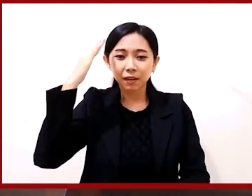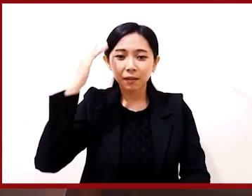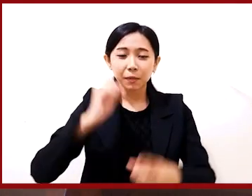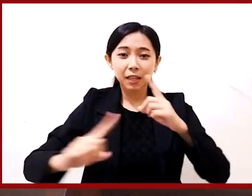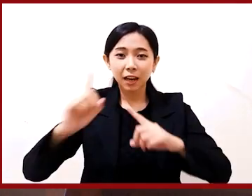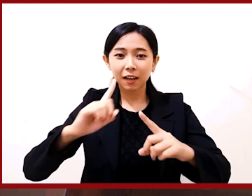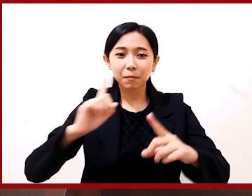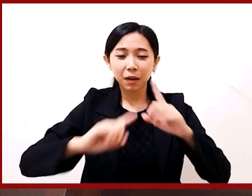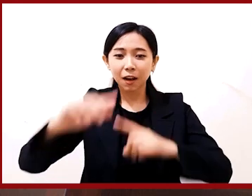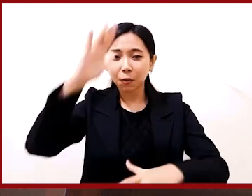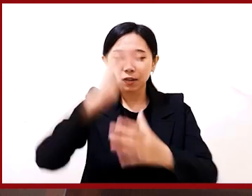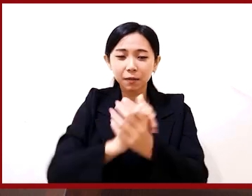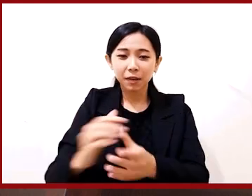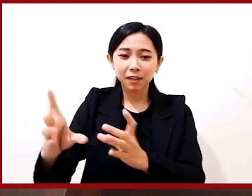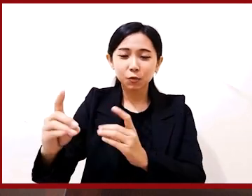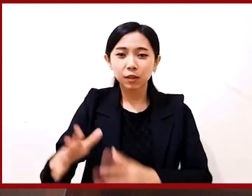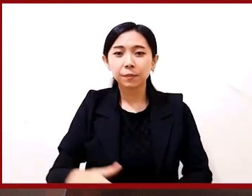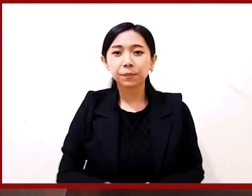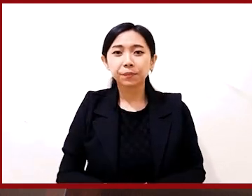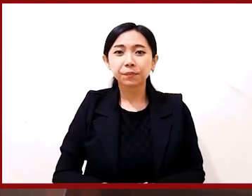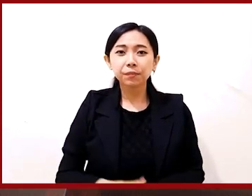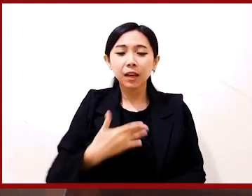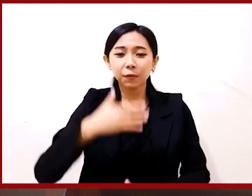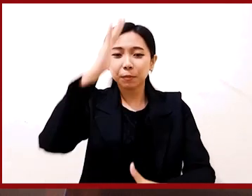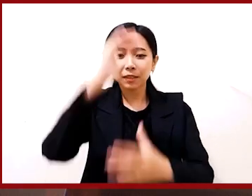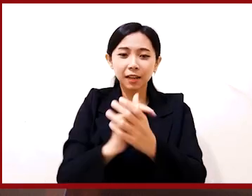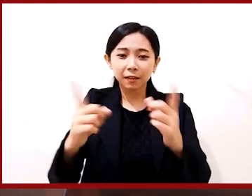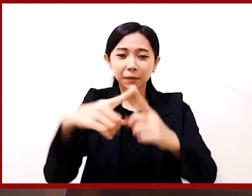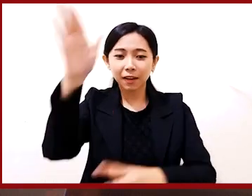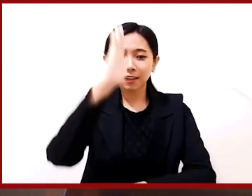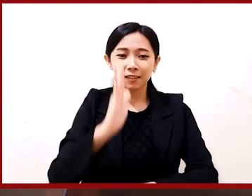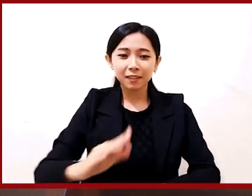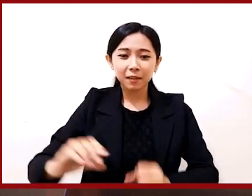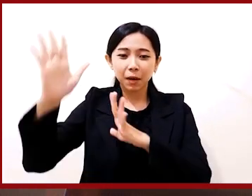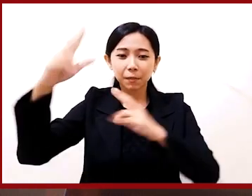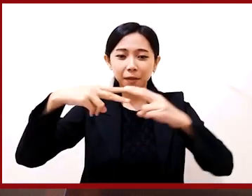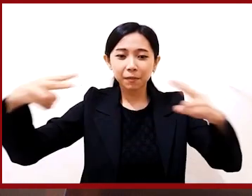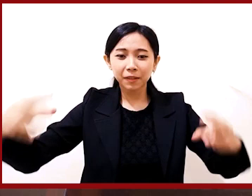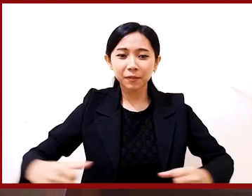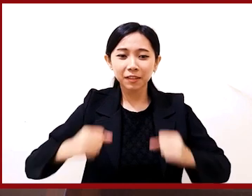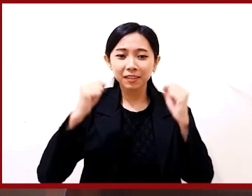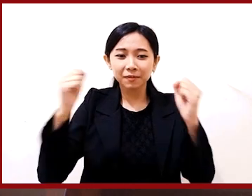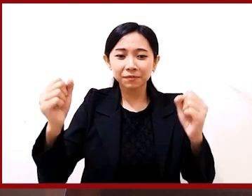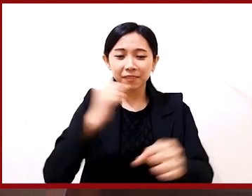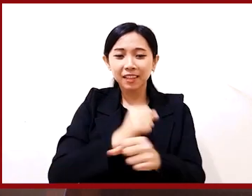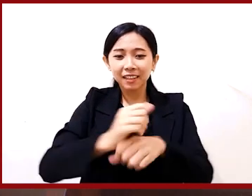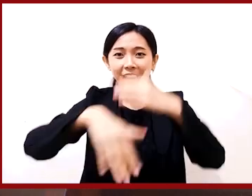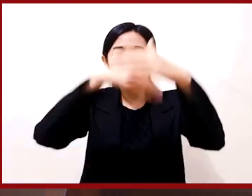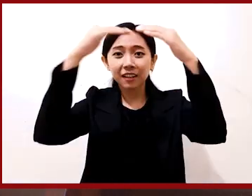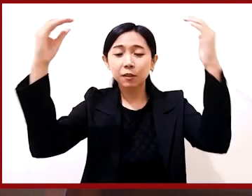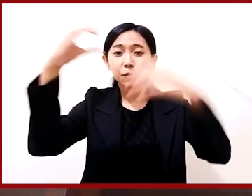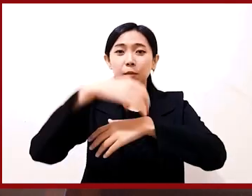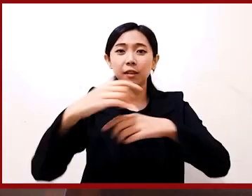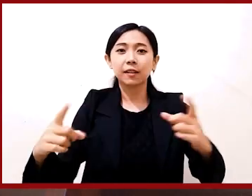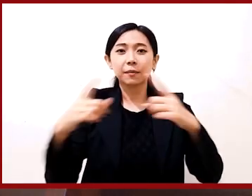dengan mengikrarkan pengakuan iman rasuli. Aku percaya kepada Allah, Bapa yang Maha Kuasa,